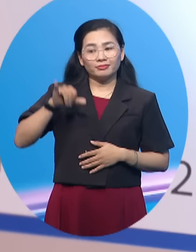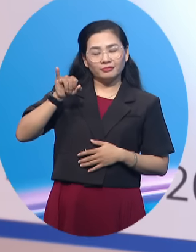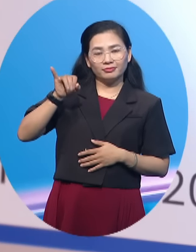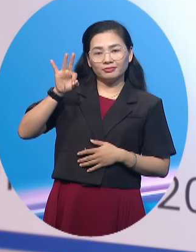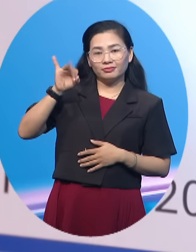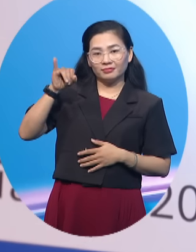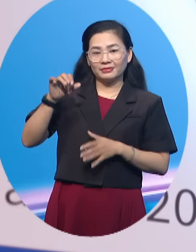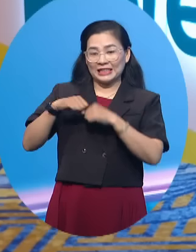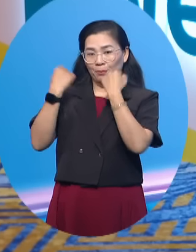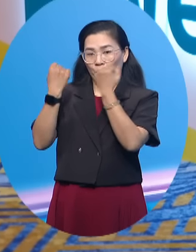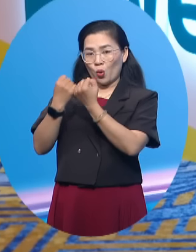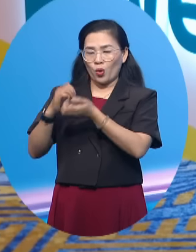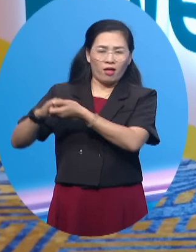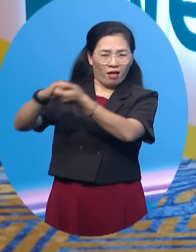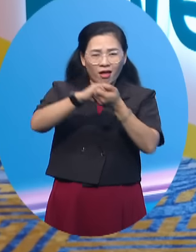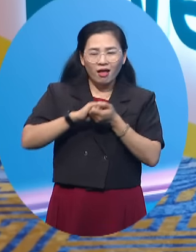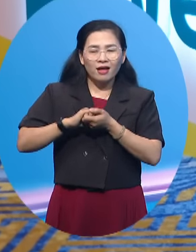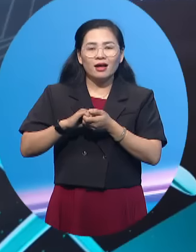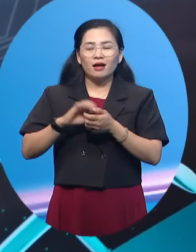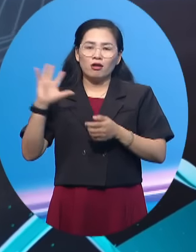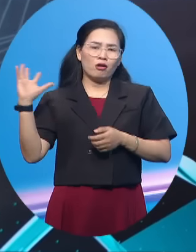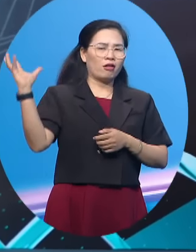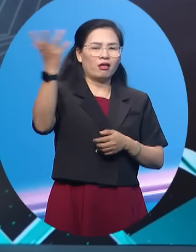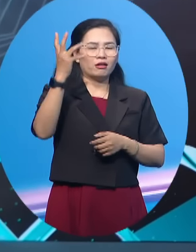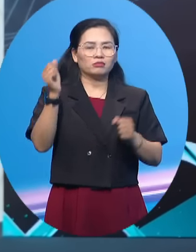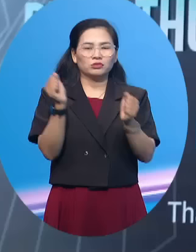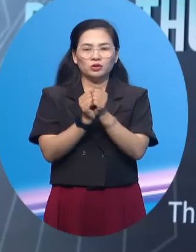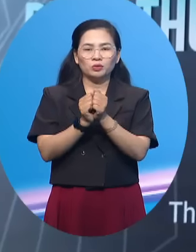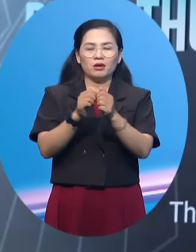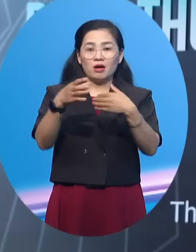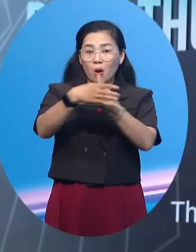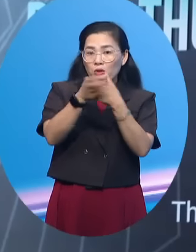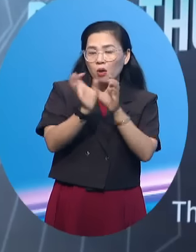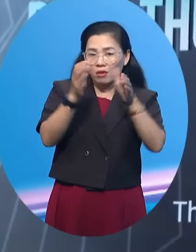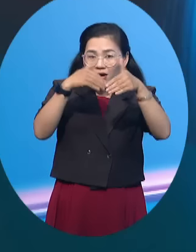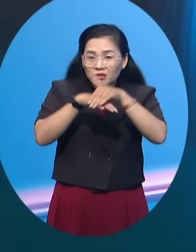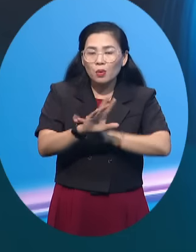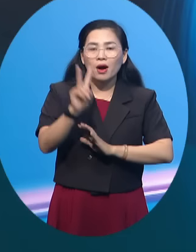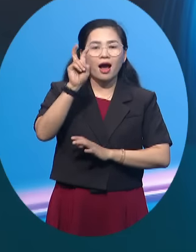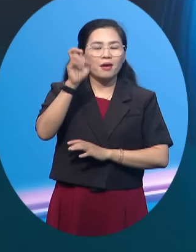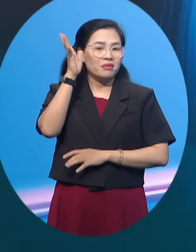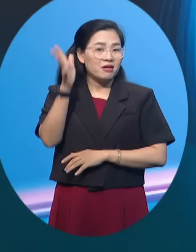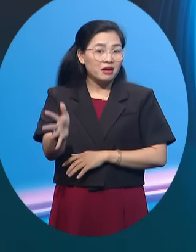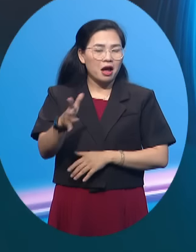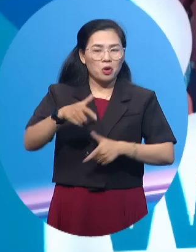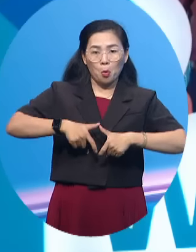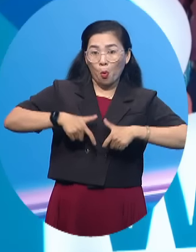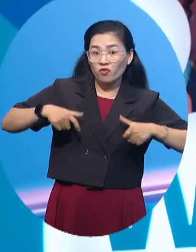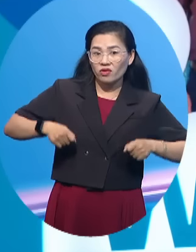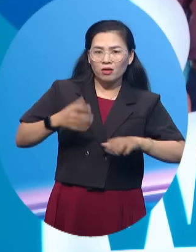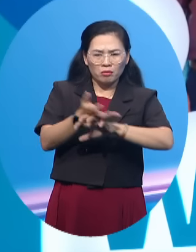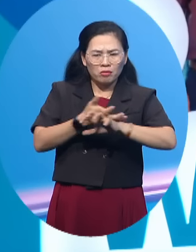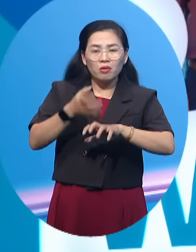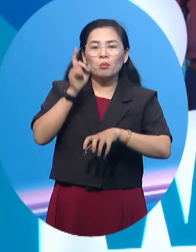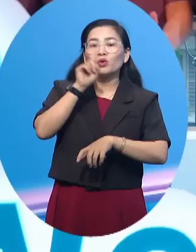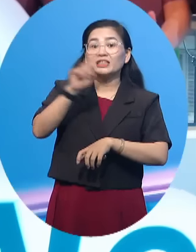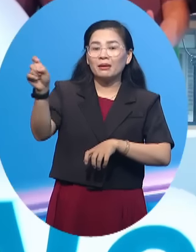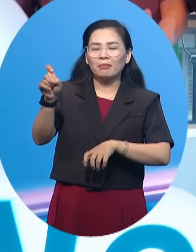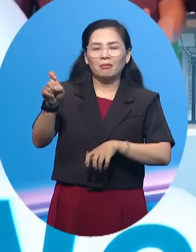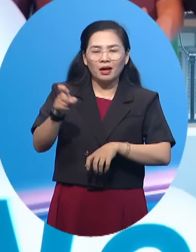ITI là hiệp hội toàn cầu gồm các chuyên gia về nha khoa cấy ghép, là một cộng đồng gồm hơn 20.000 hội viên tại hơn 100 quốc gia. Mục đích